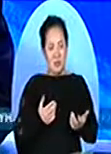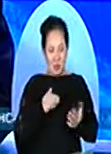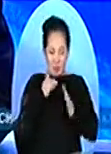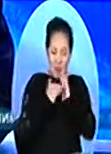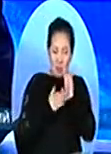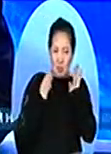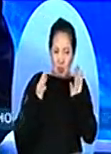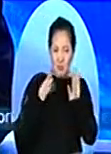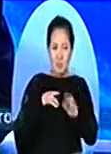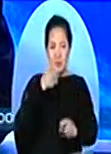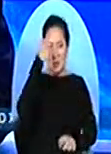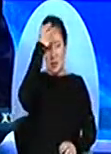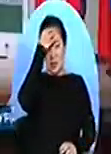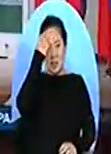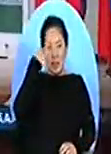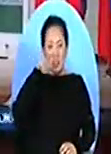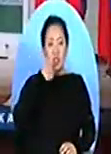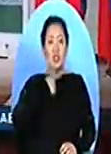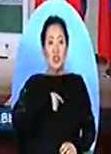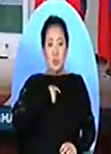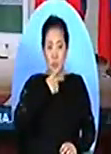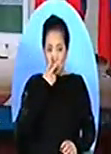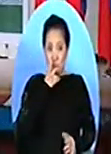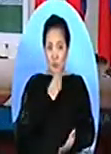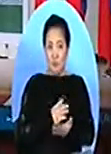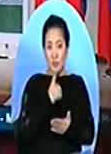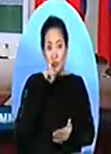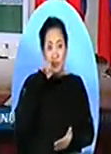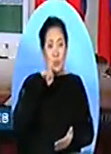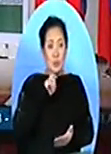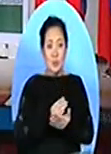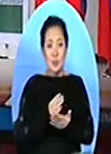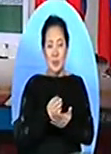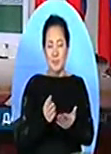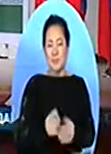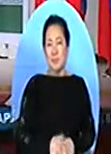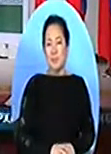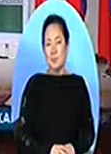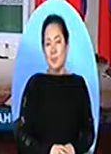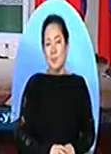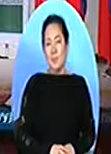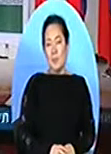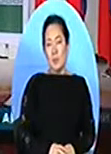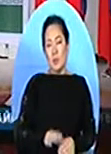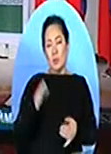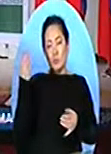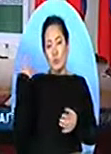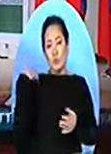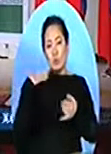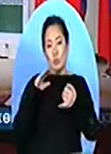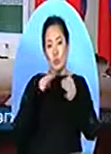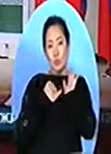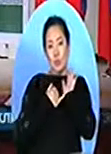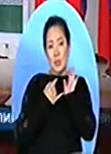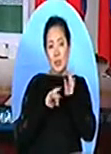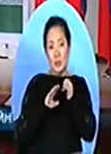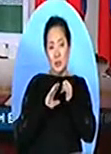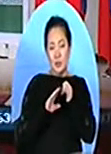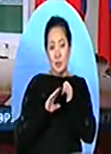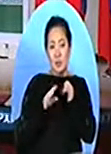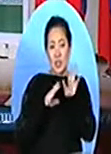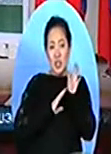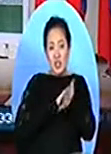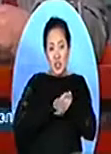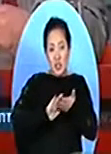газрын гишүүдээ сүслээ. Өнгөрсөн 6 сарын сүүлд Монгол Улсын Их Хурлын нэгжид сонгууль явагдсан. Шинээр байгуулагдсан